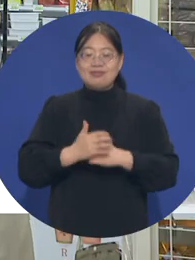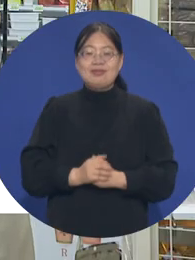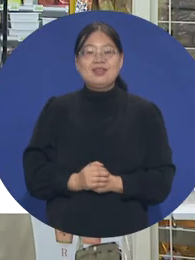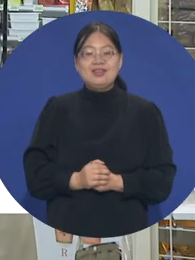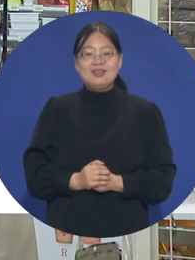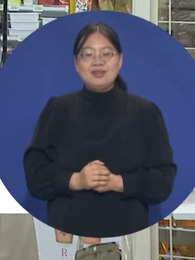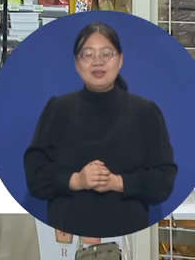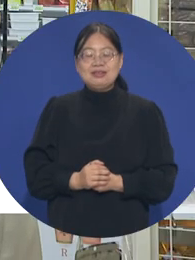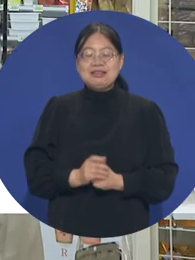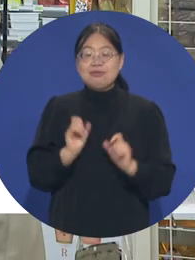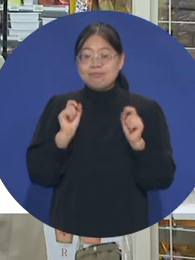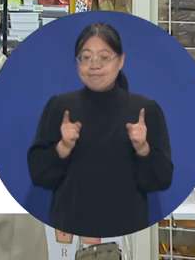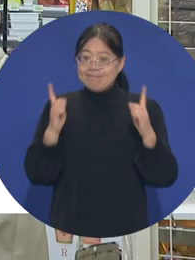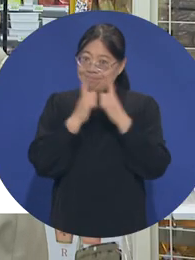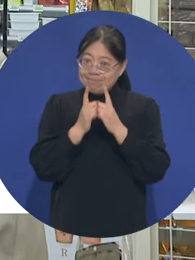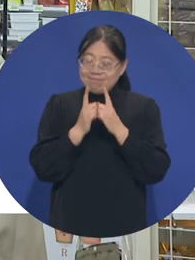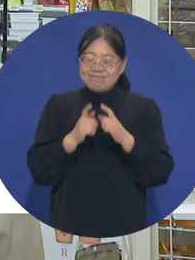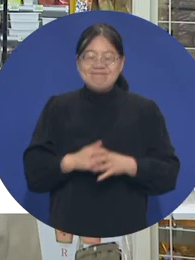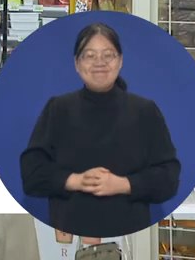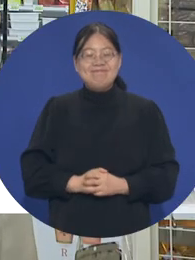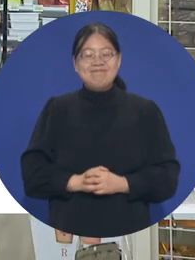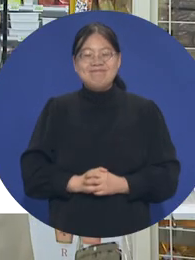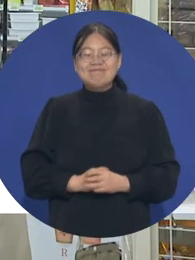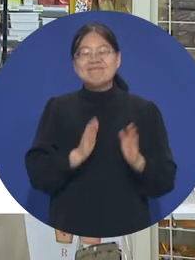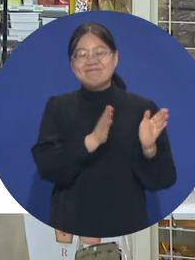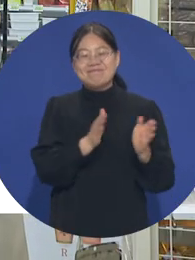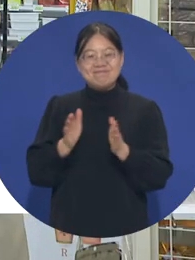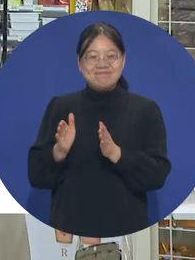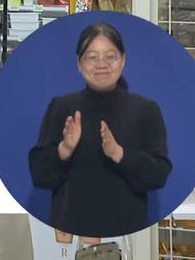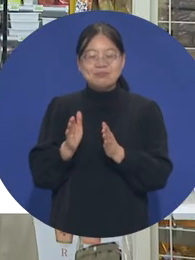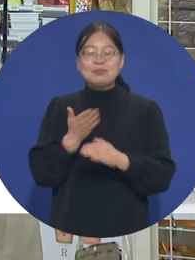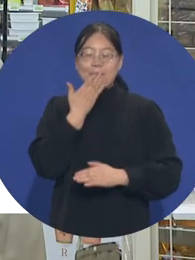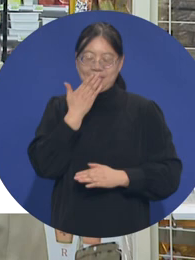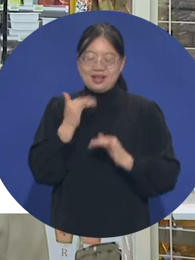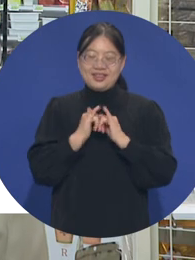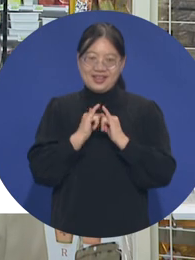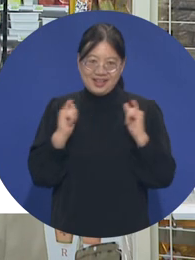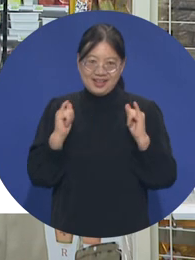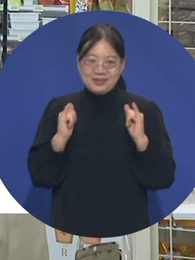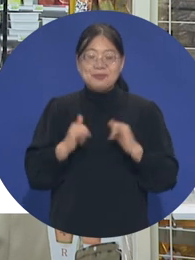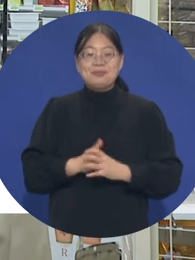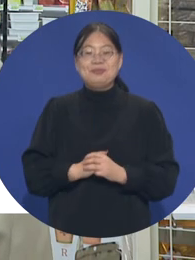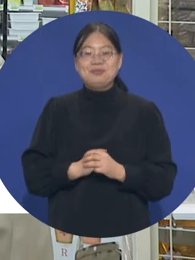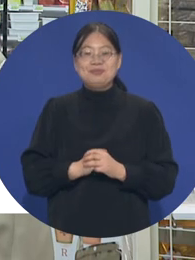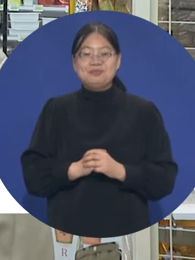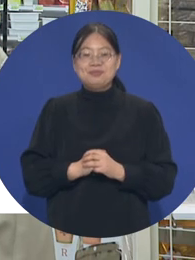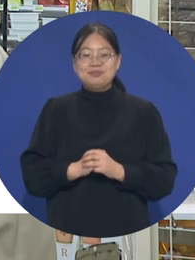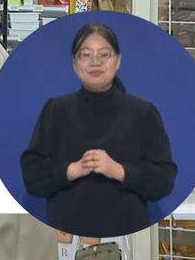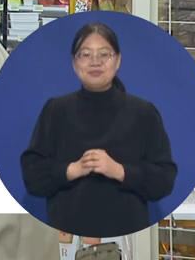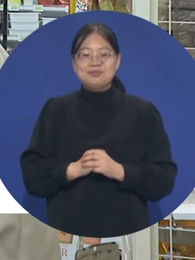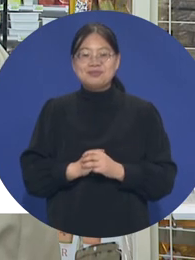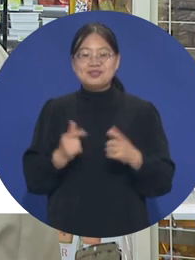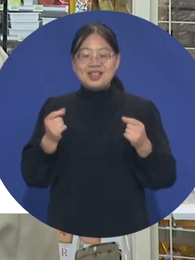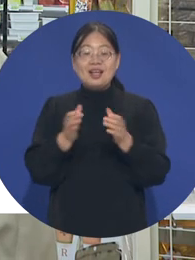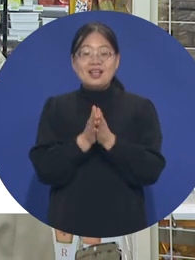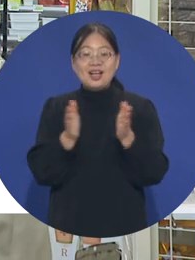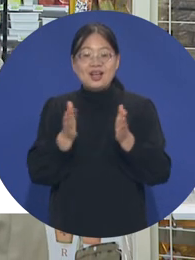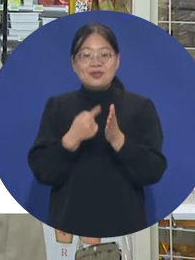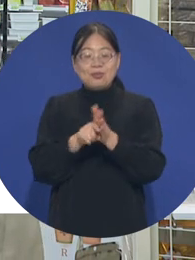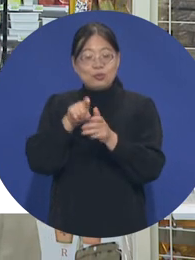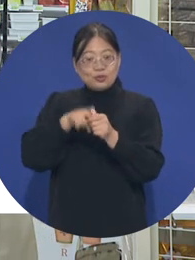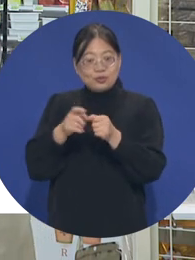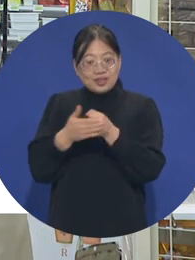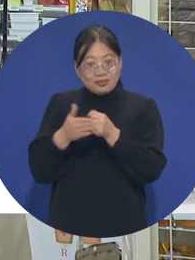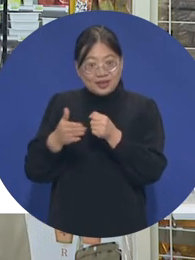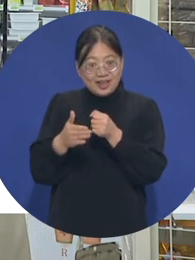나중에 어떤 기회가 왔을 때 준비가 될 사람이 돼서 그렇게 시작을